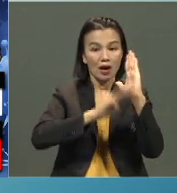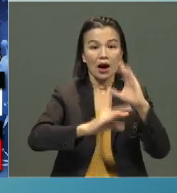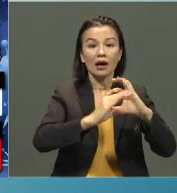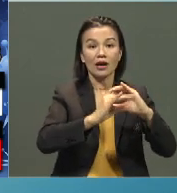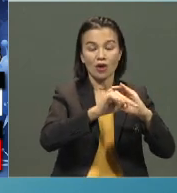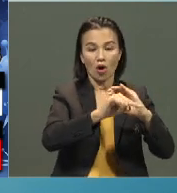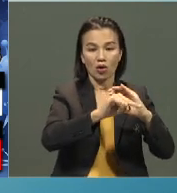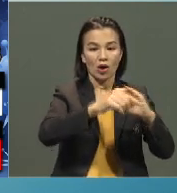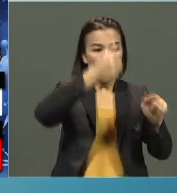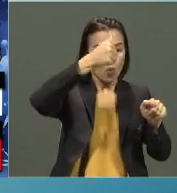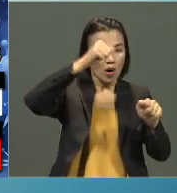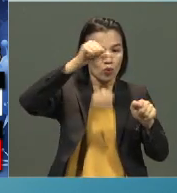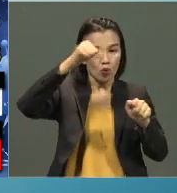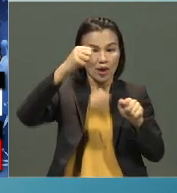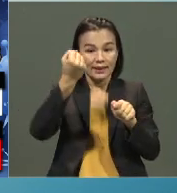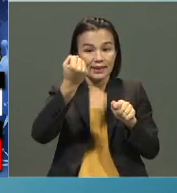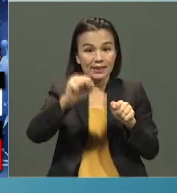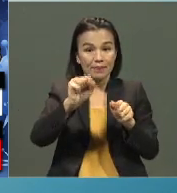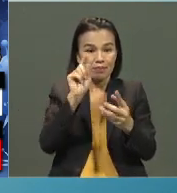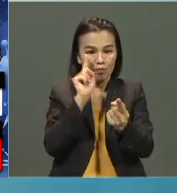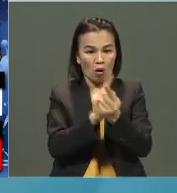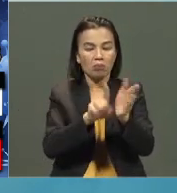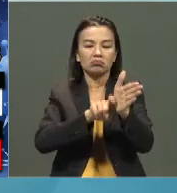ขอบินใบพัดตำภารกิจทางทหารนะครับแล้วก็ที่ประเทศจีนนะครับแล้วก็กลับมาในวันเดียวกันประมาณสักเกือบครึ่งคืนแล้วก็เข้าพักที่โรงแรมแห่งเดิมที่จังหวัดระยองนะครับผลตรวจวันที่11 -